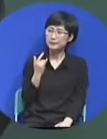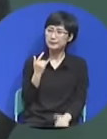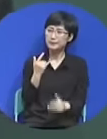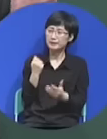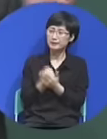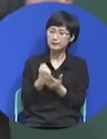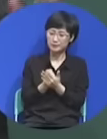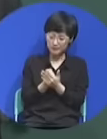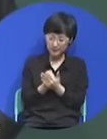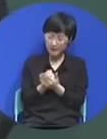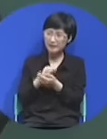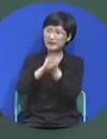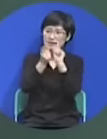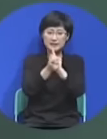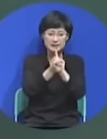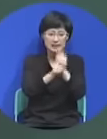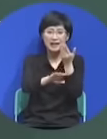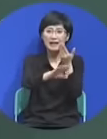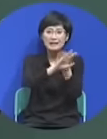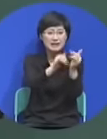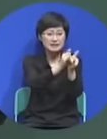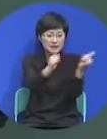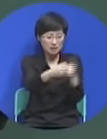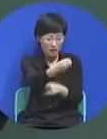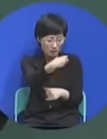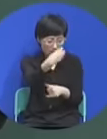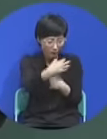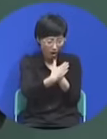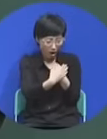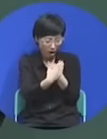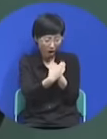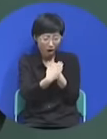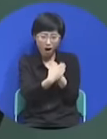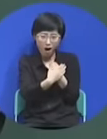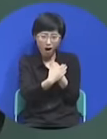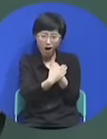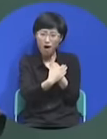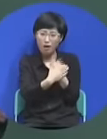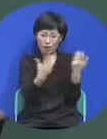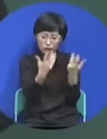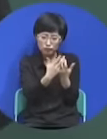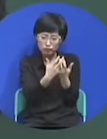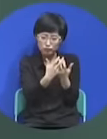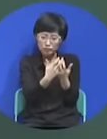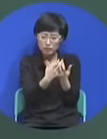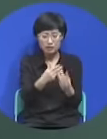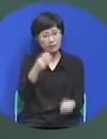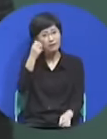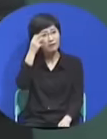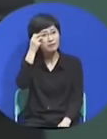其实神的恩典，基督已经解决了一切。但是如果是这样的话，是一个很困难的问题。 뭐 그 사람이야 문제 있다 뭐 이런 얘기하려면 그것 남 욕하는 거다. 그 힘든 거란 말이죠.